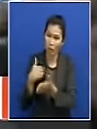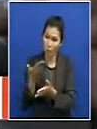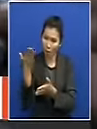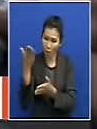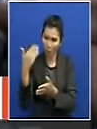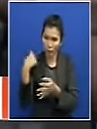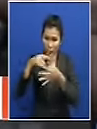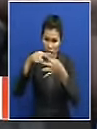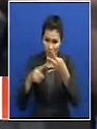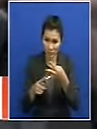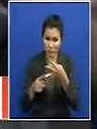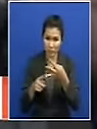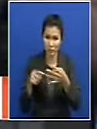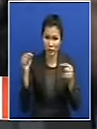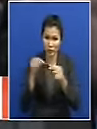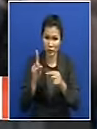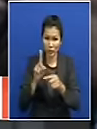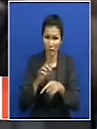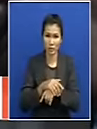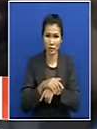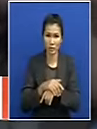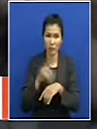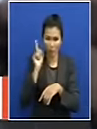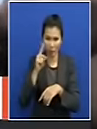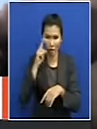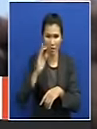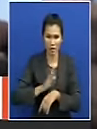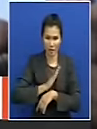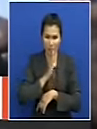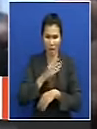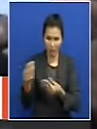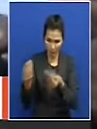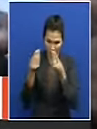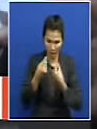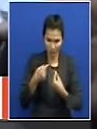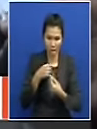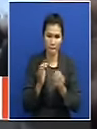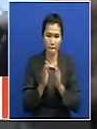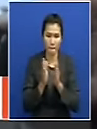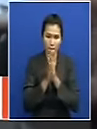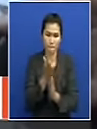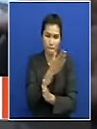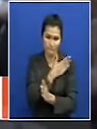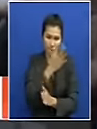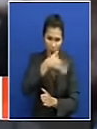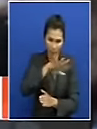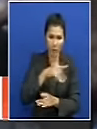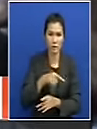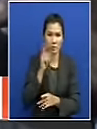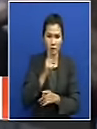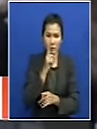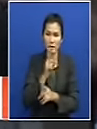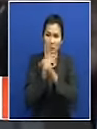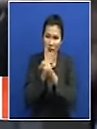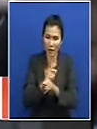ใน4ข้อโดยเฉพาะประเด็นที่ควรจะให้เกียรติทางมหาเถรสมาคมควรจะรักษาม